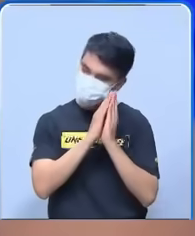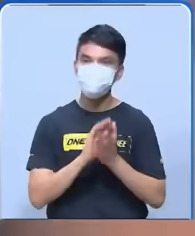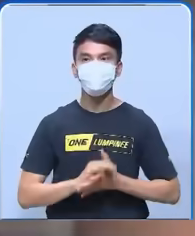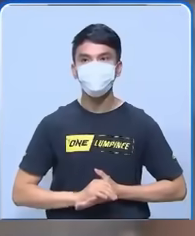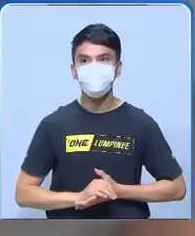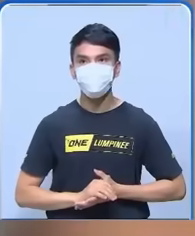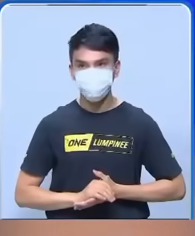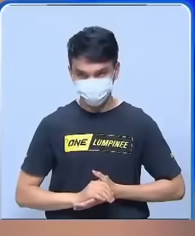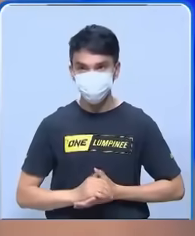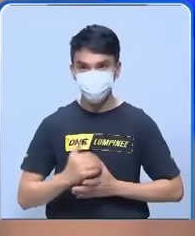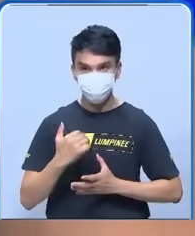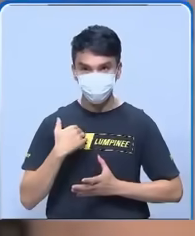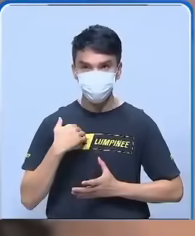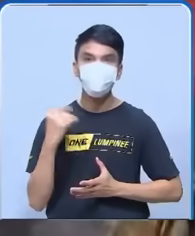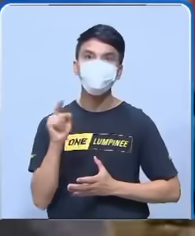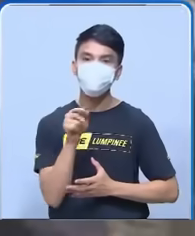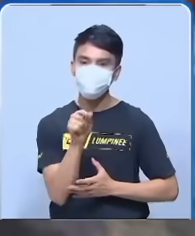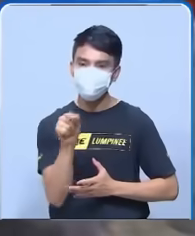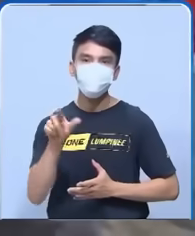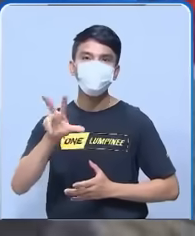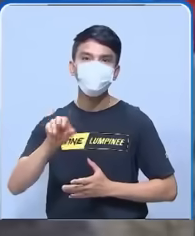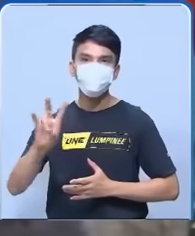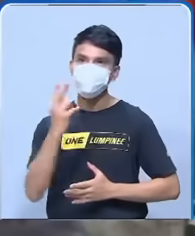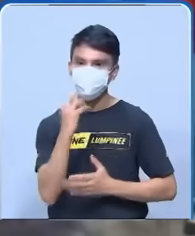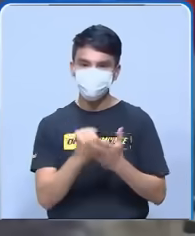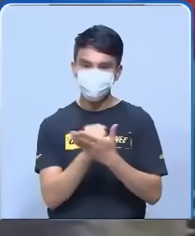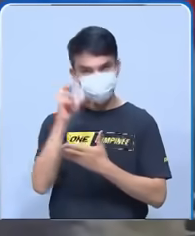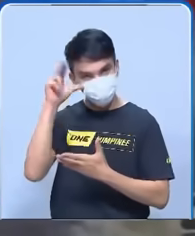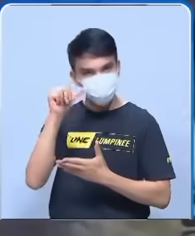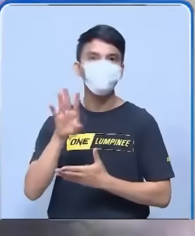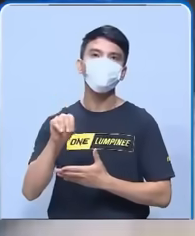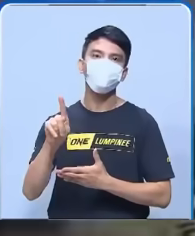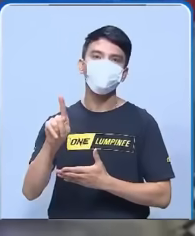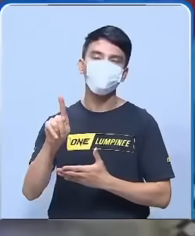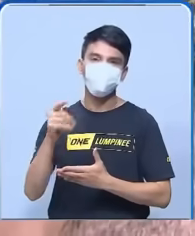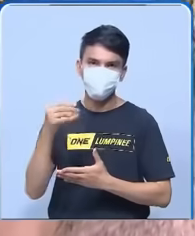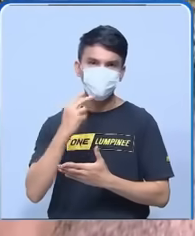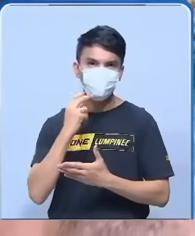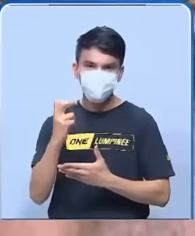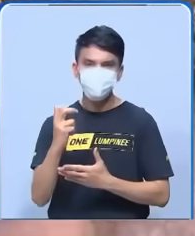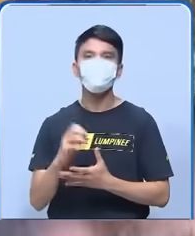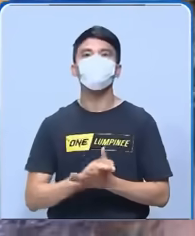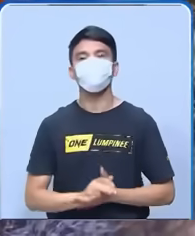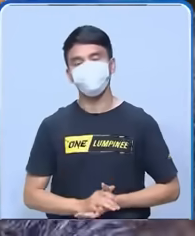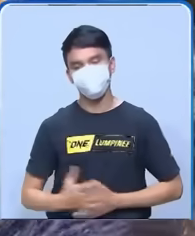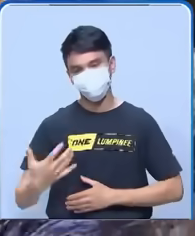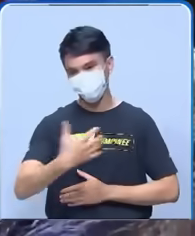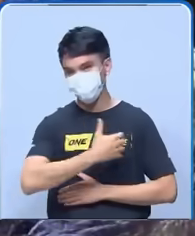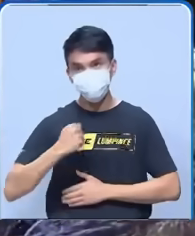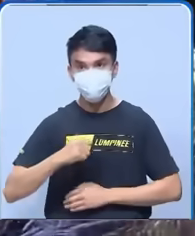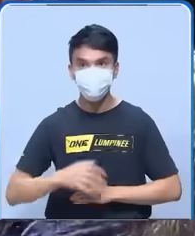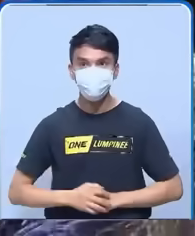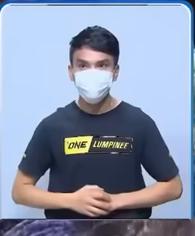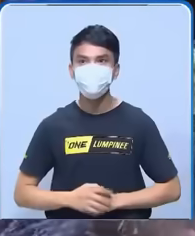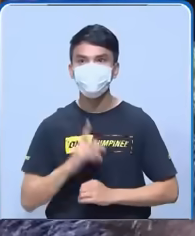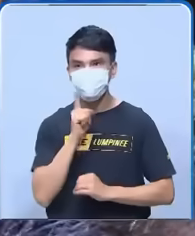ก37นัดนอกเหนือจากอาวุธแล้วไปเจอยาบ้าด้วย41เม็ดและไอซ์อีกจำนวน1จึงยึดไว้เป็นของกลางสอบ